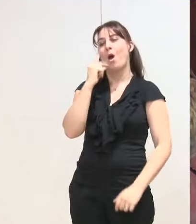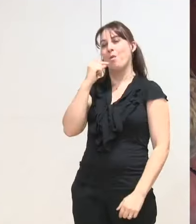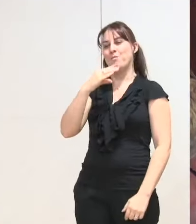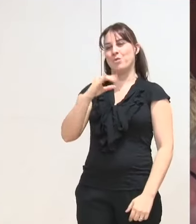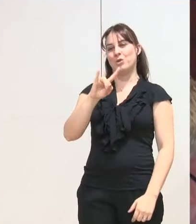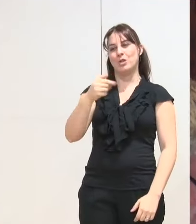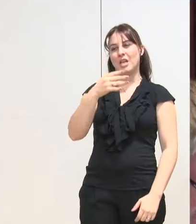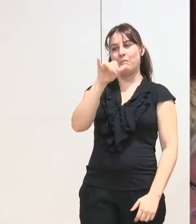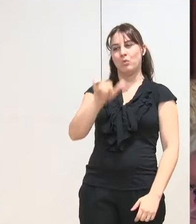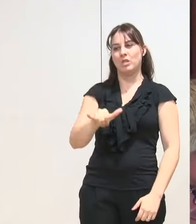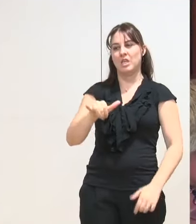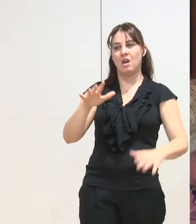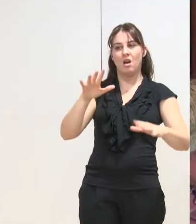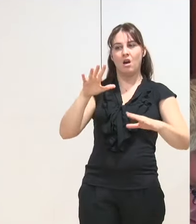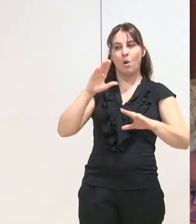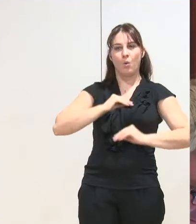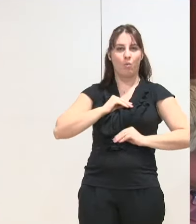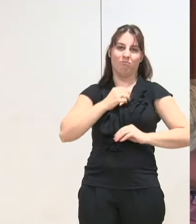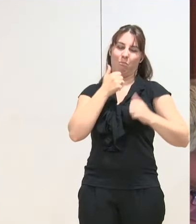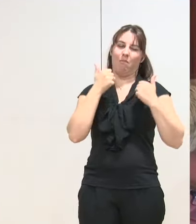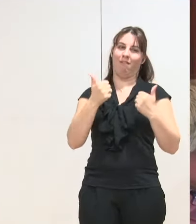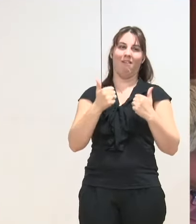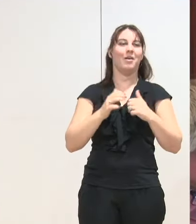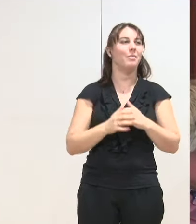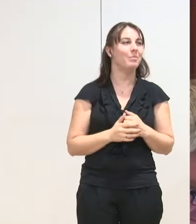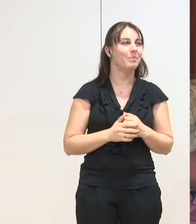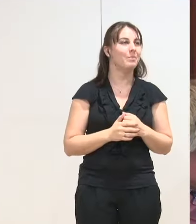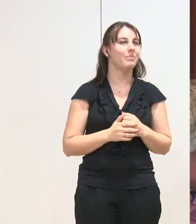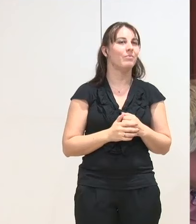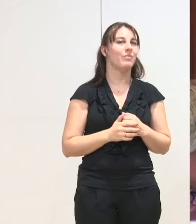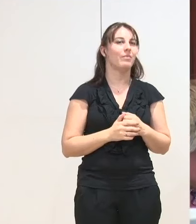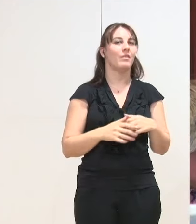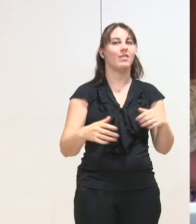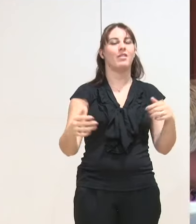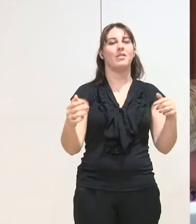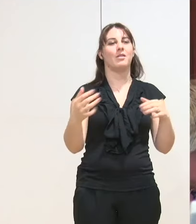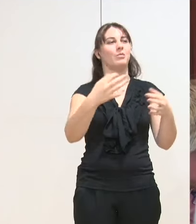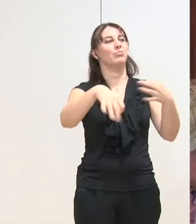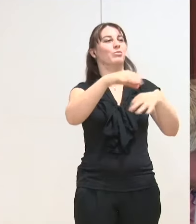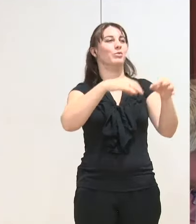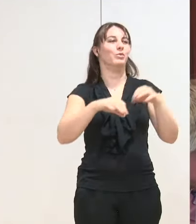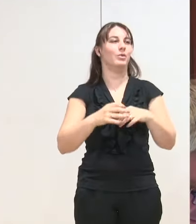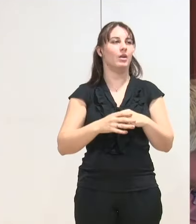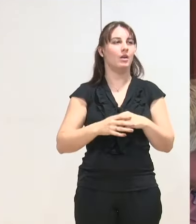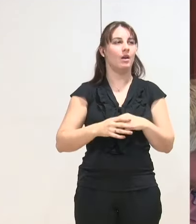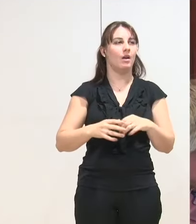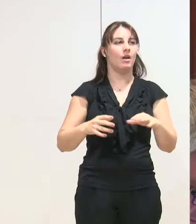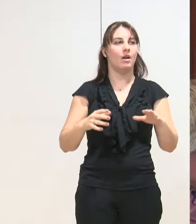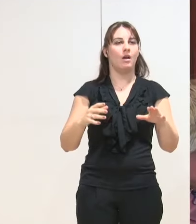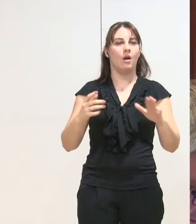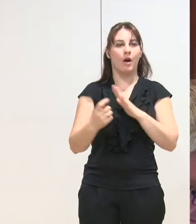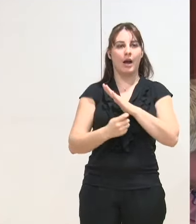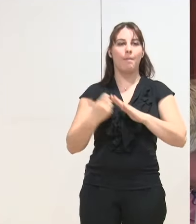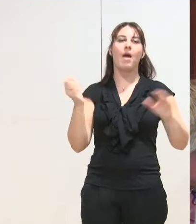n nous si si je suis obligé nous l'avons déjà dit